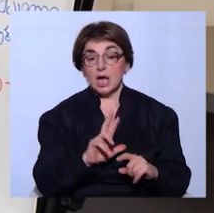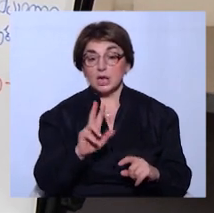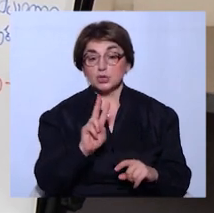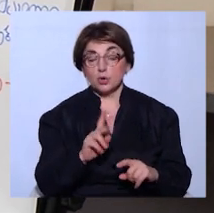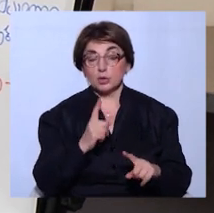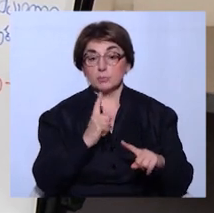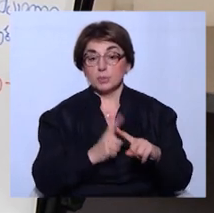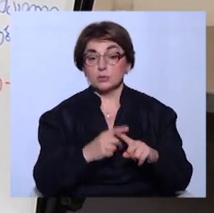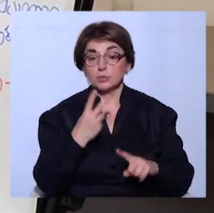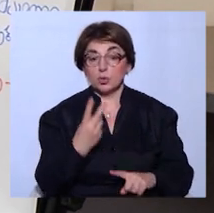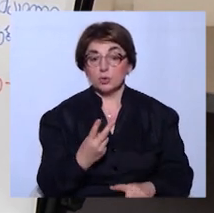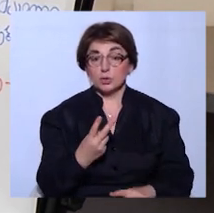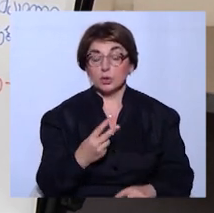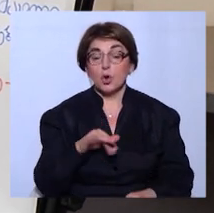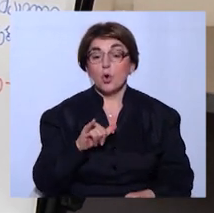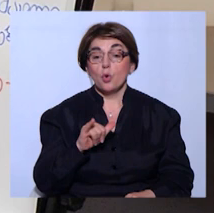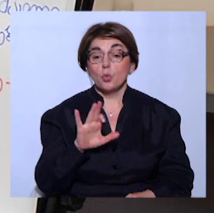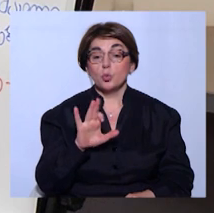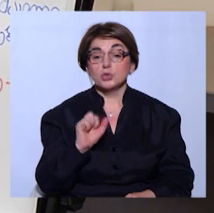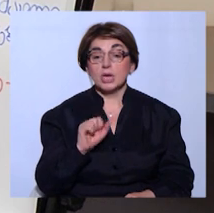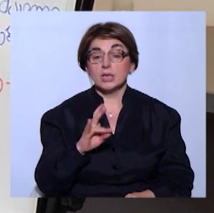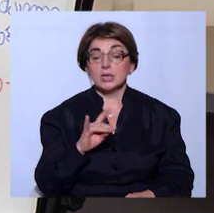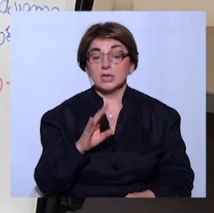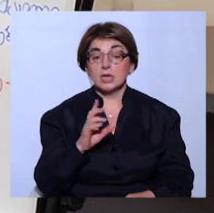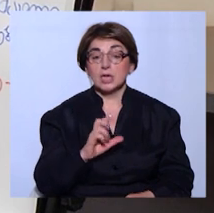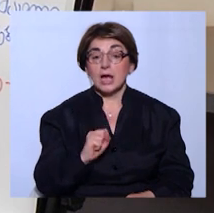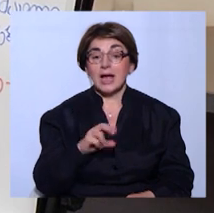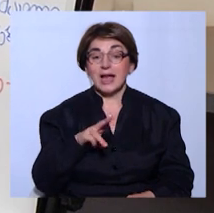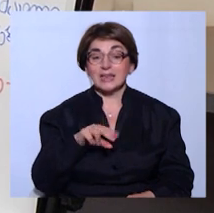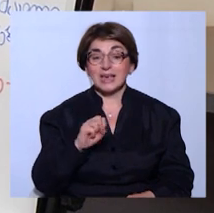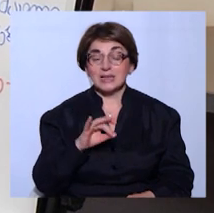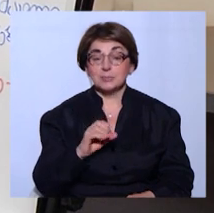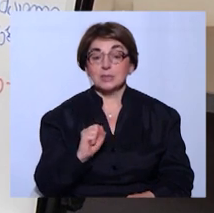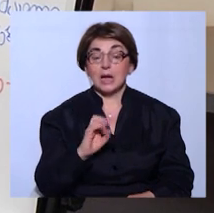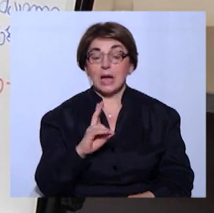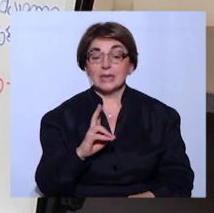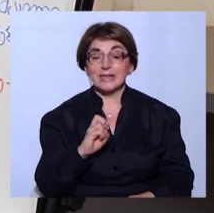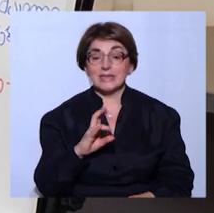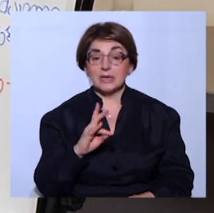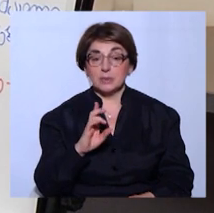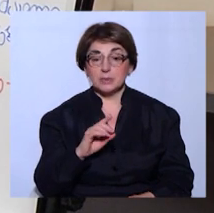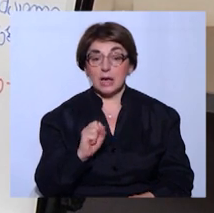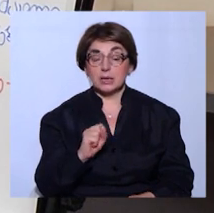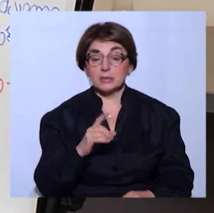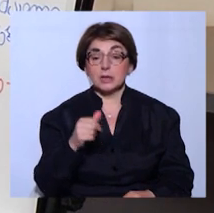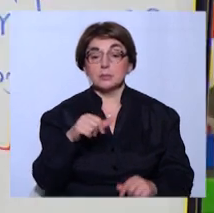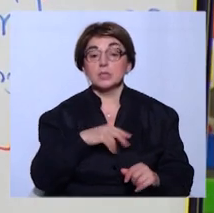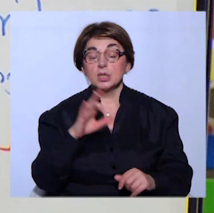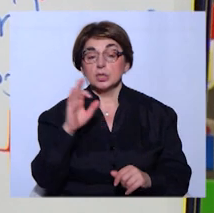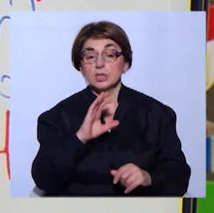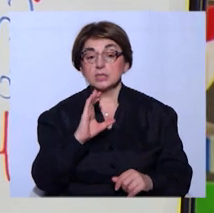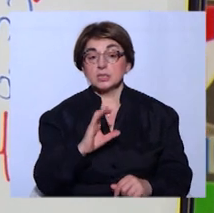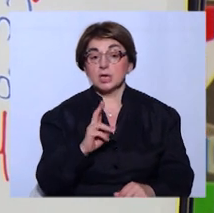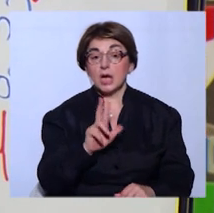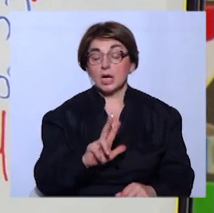უჯერი ნახშირწყალბადები, ალკენები და ალკინები. ალკენების ფორმულაა CN H2N, ზოგად